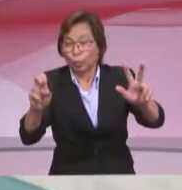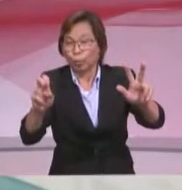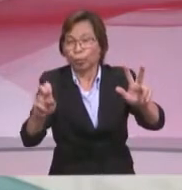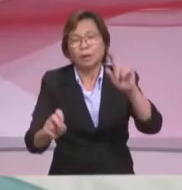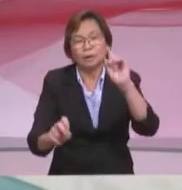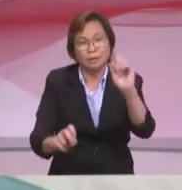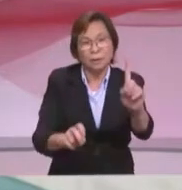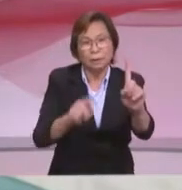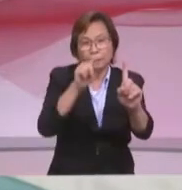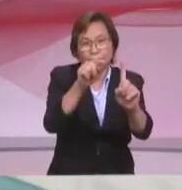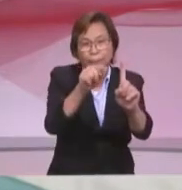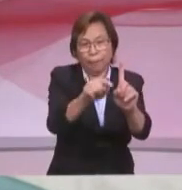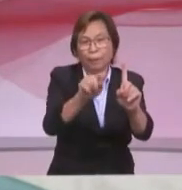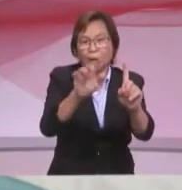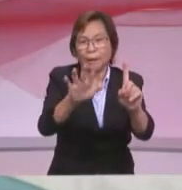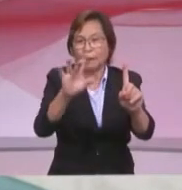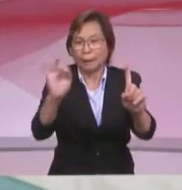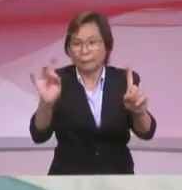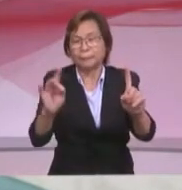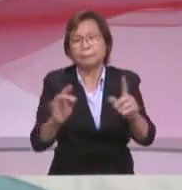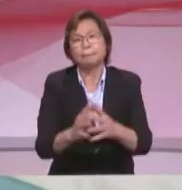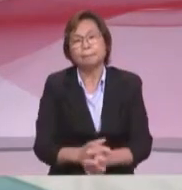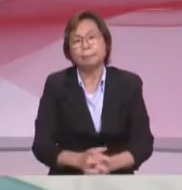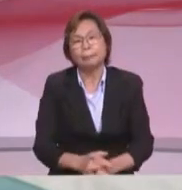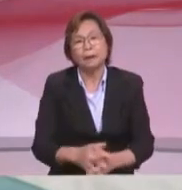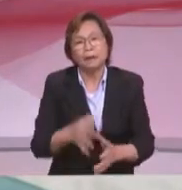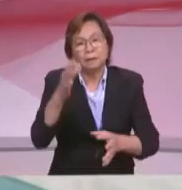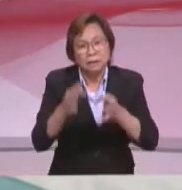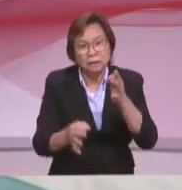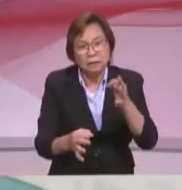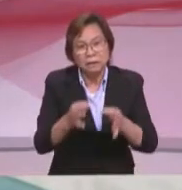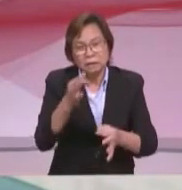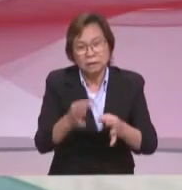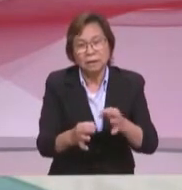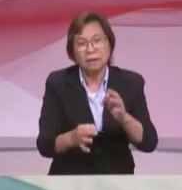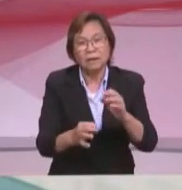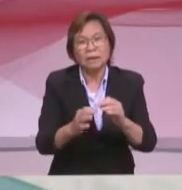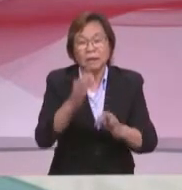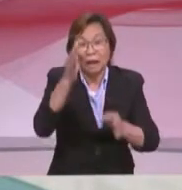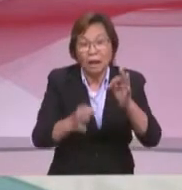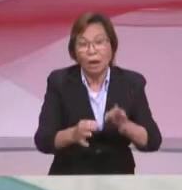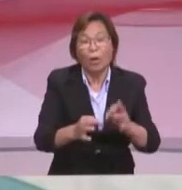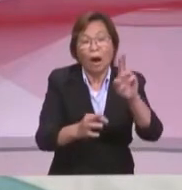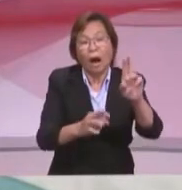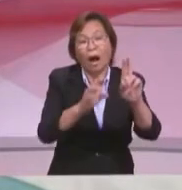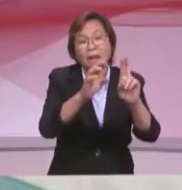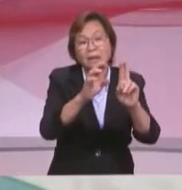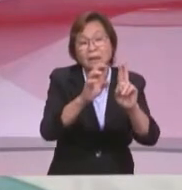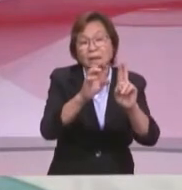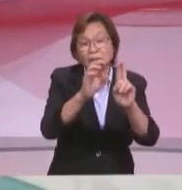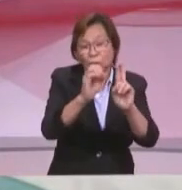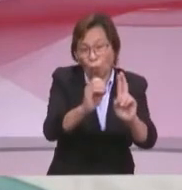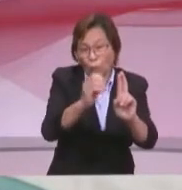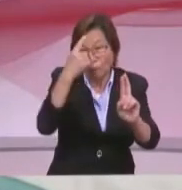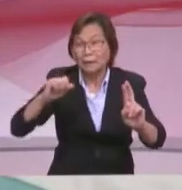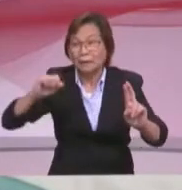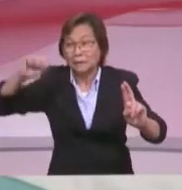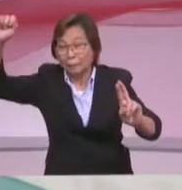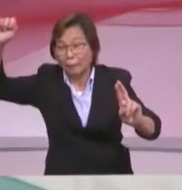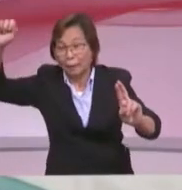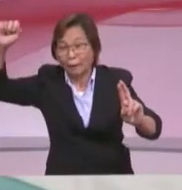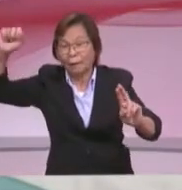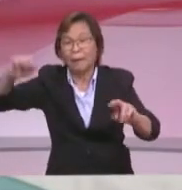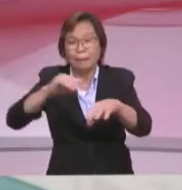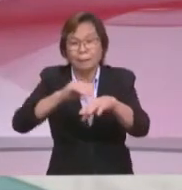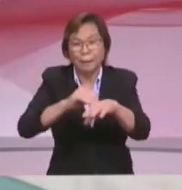adalah 1.58. Jika diteliti, nilai R0 ataupun RT bagi negeri Sabah pula